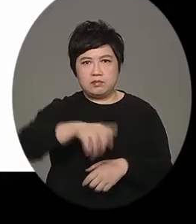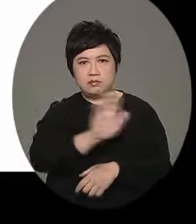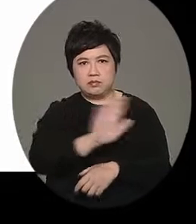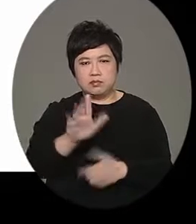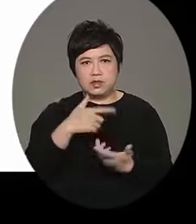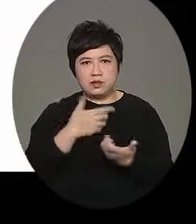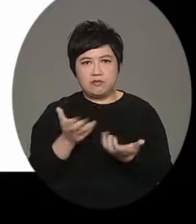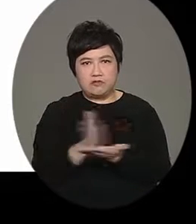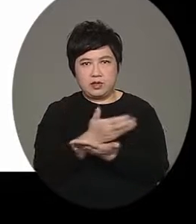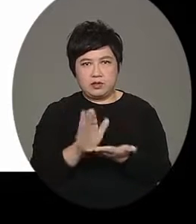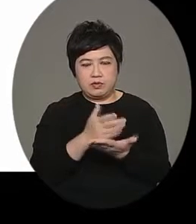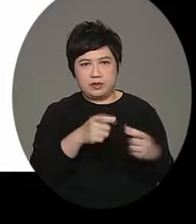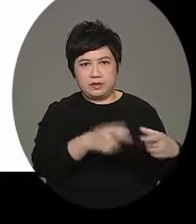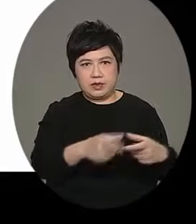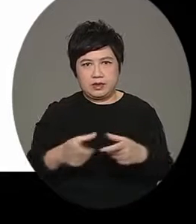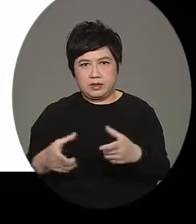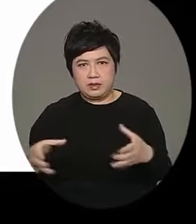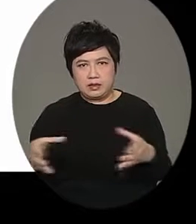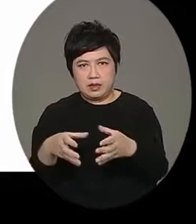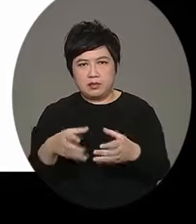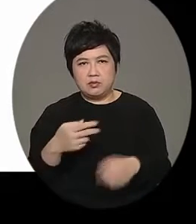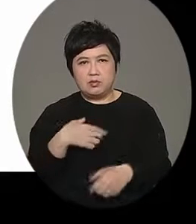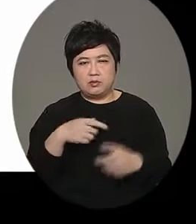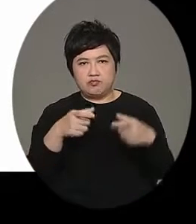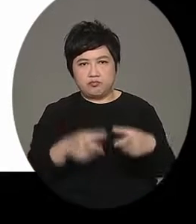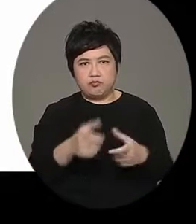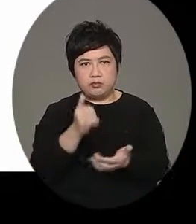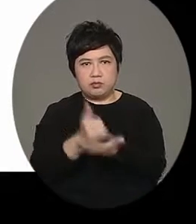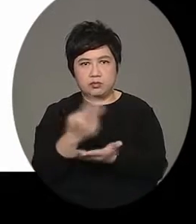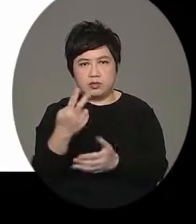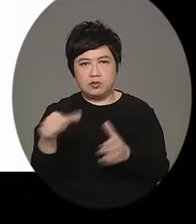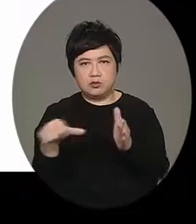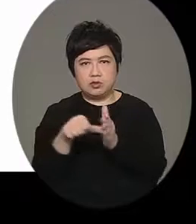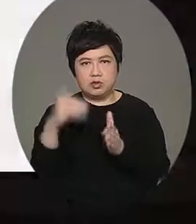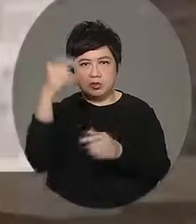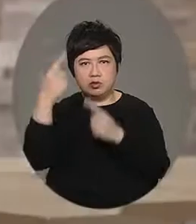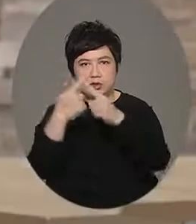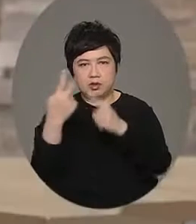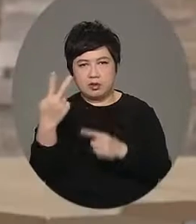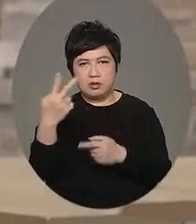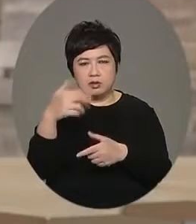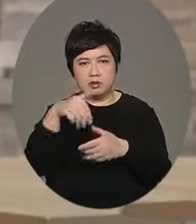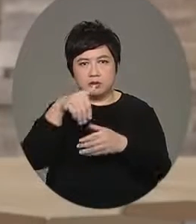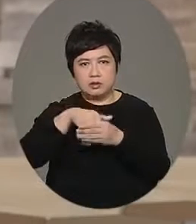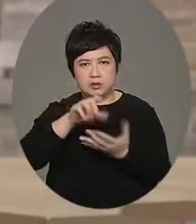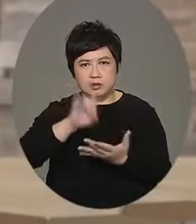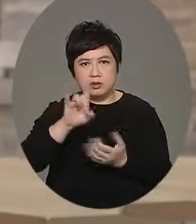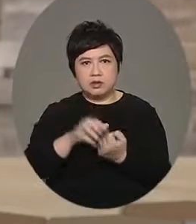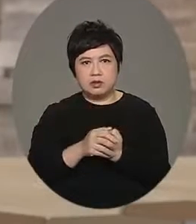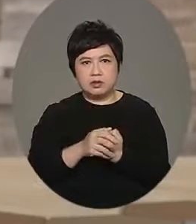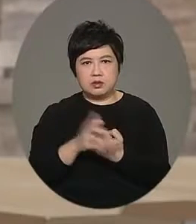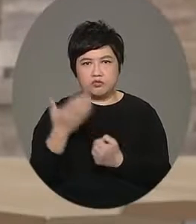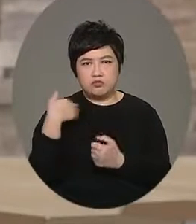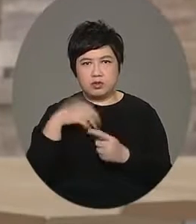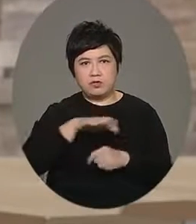面積較小的選區，每區兩個議席，由最高票的兩個人當選。如果按過去泛